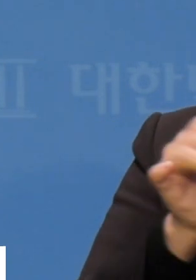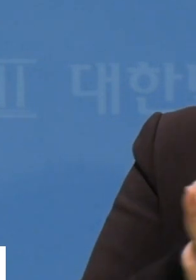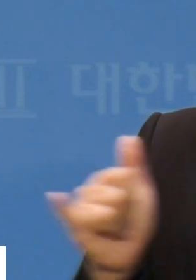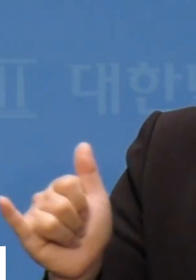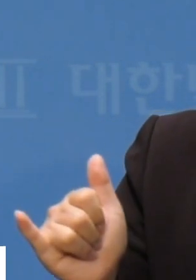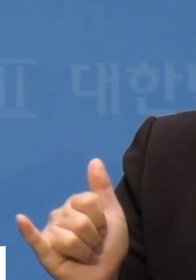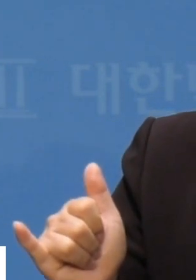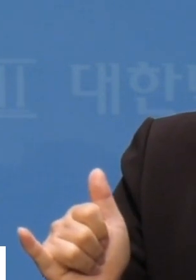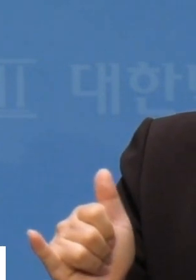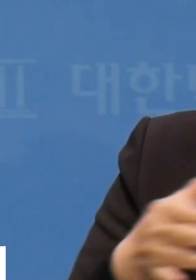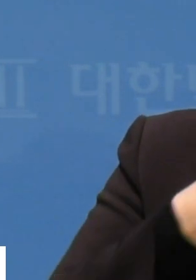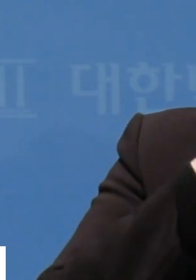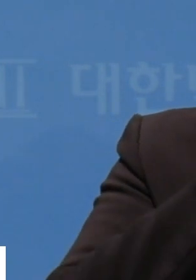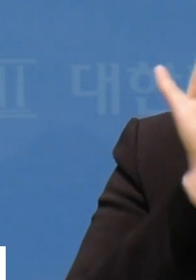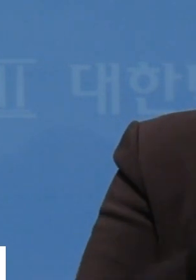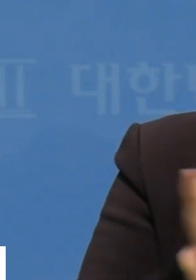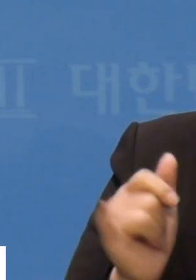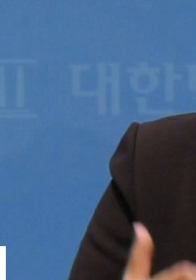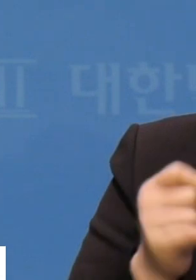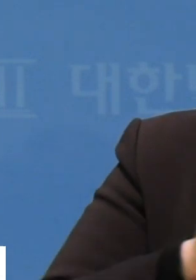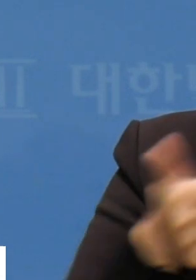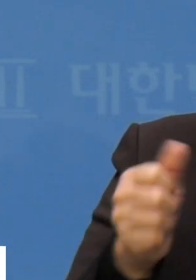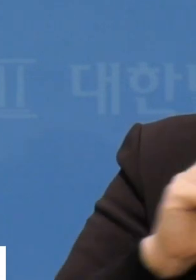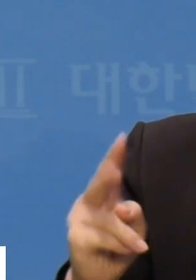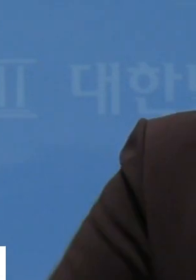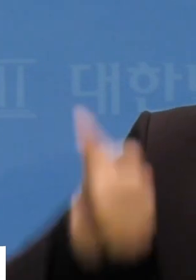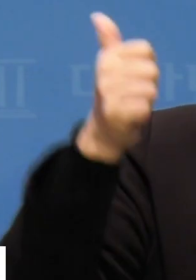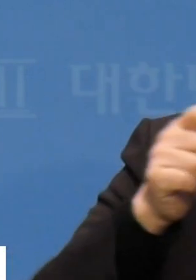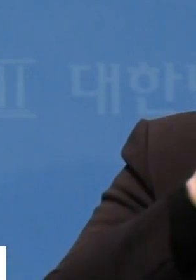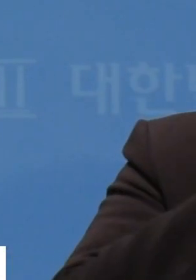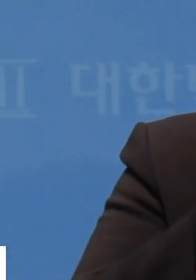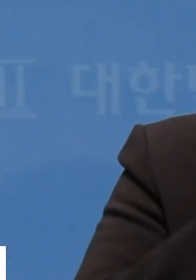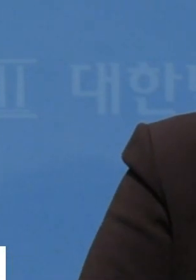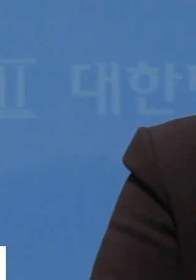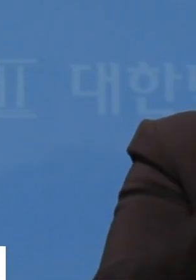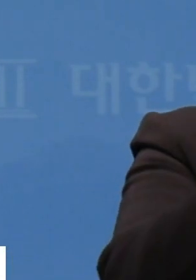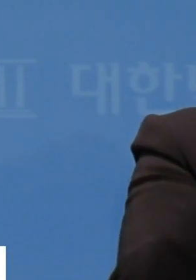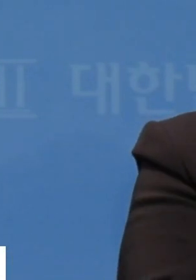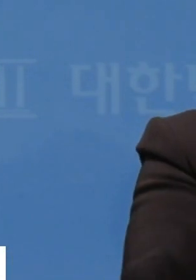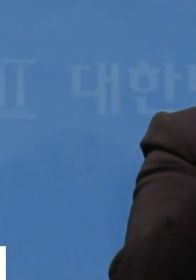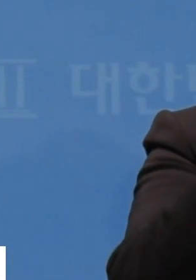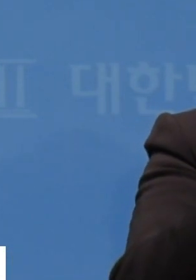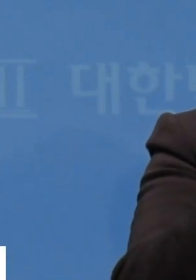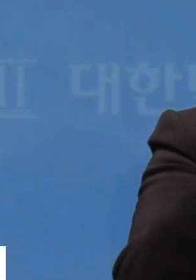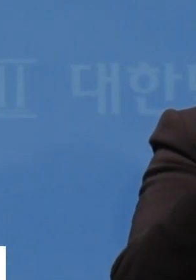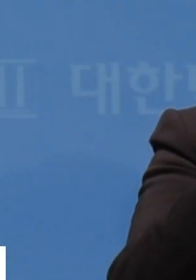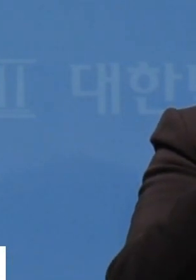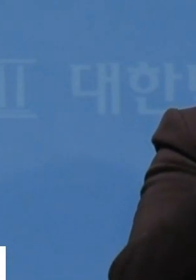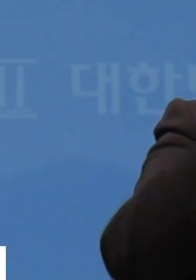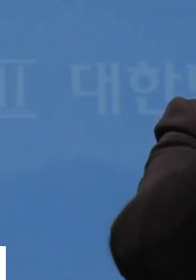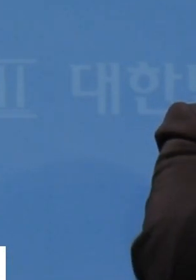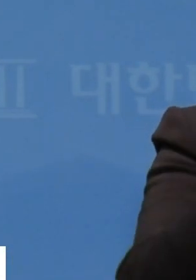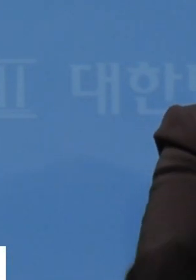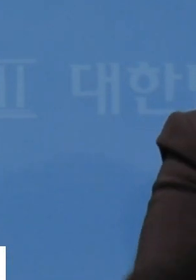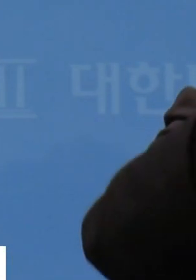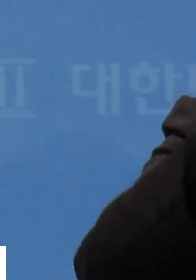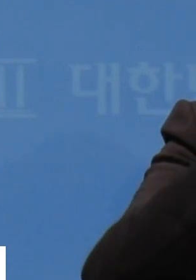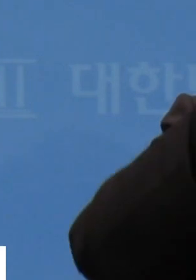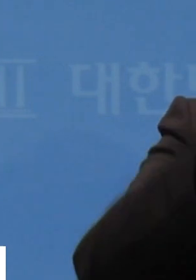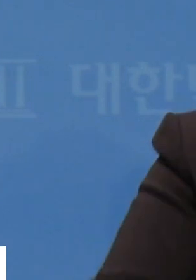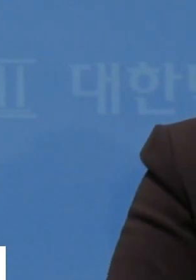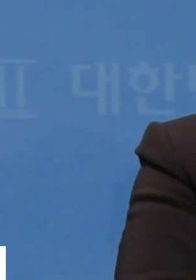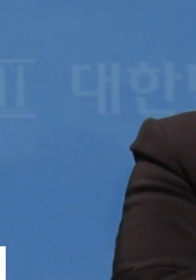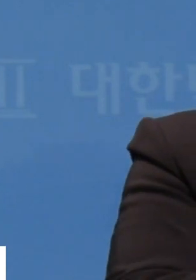빨리 죽어야 한다던 민경우 전 비대위원, 출산과 결혼은 남자의 결정이라며